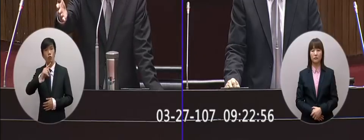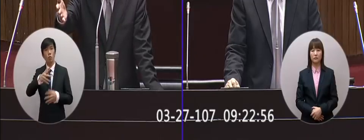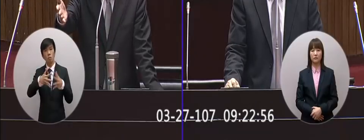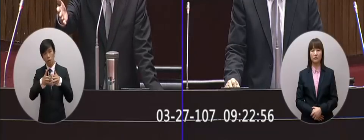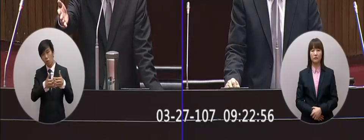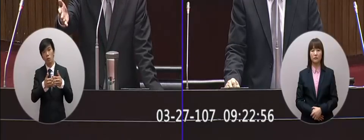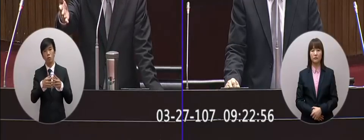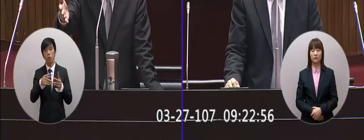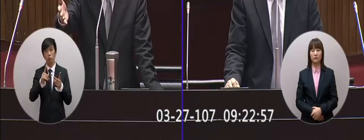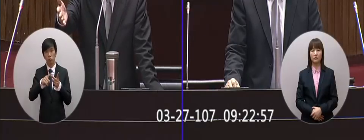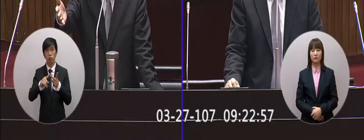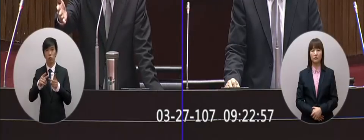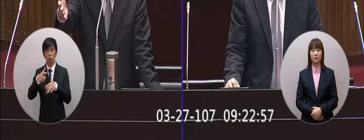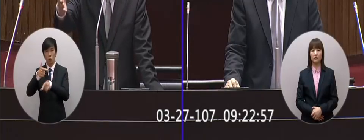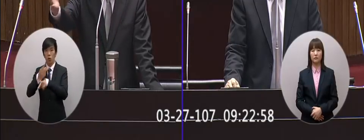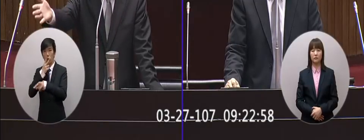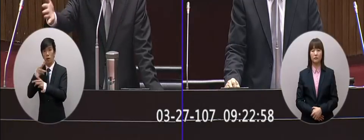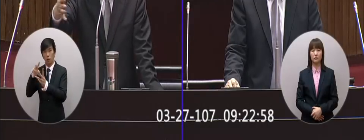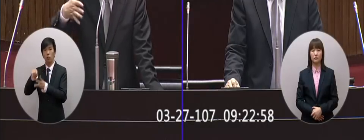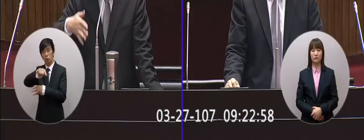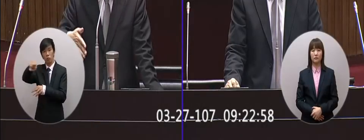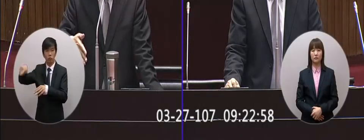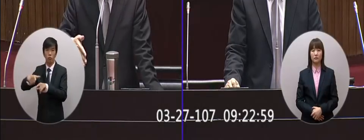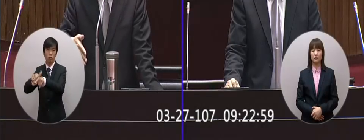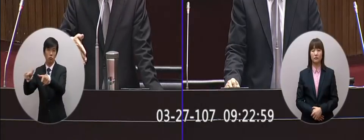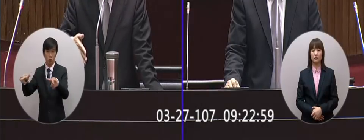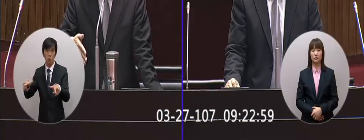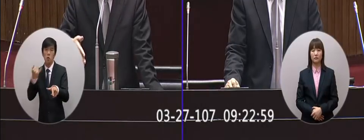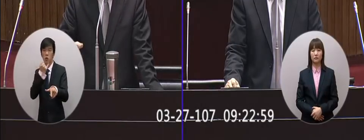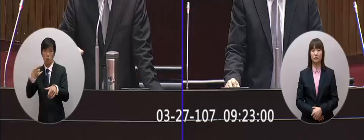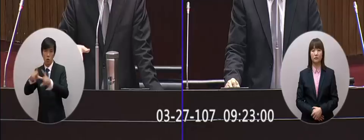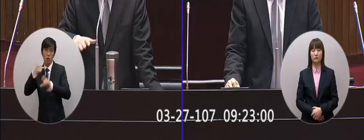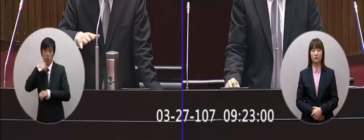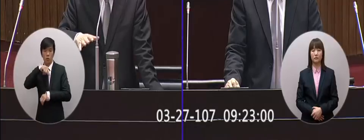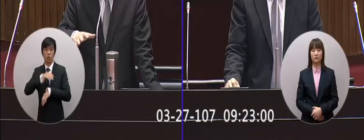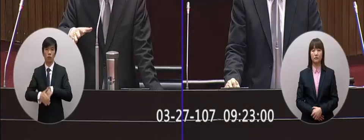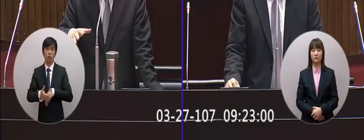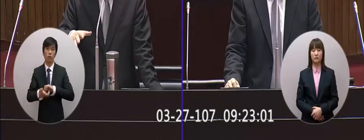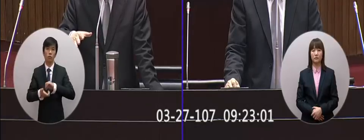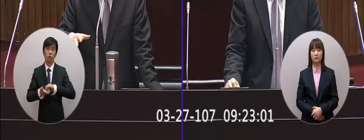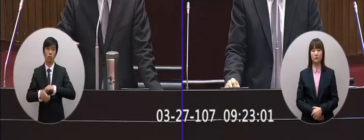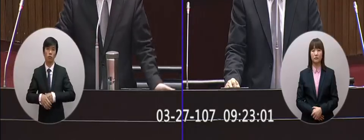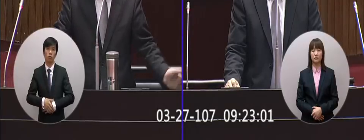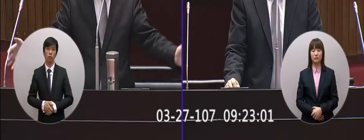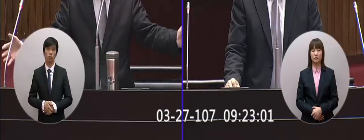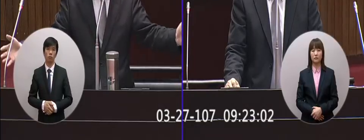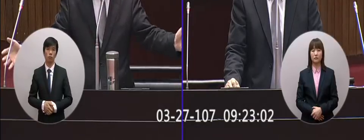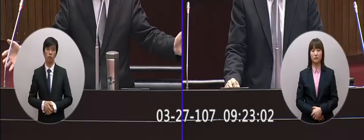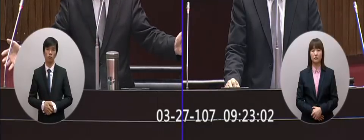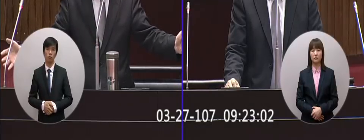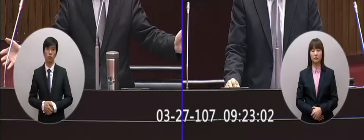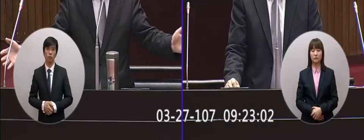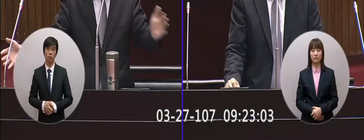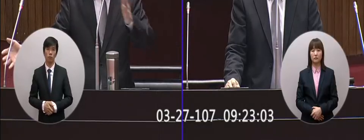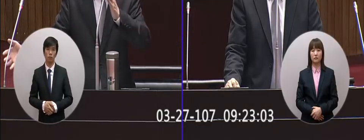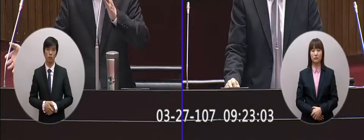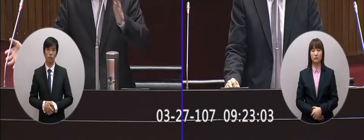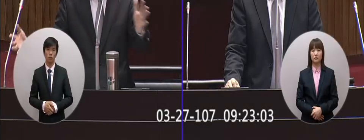也有可能到东南亚其他国家，甚至回到台湾来。那这个除了我们要做好这